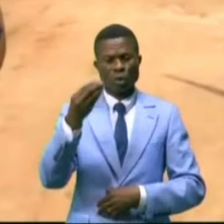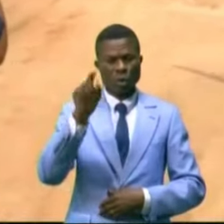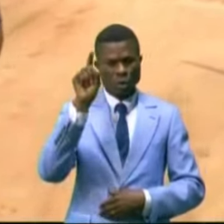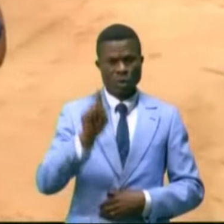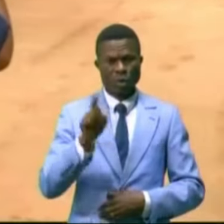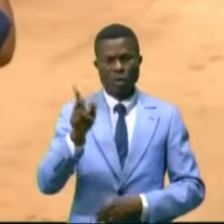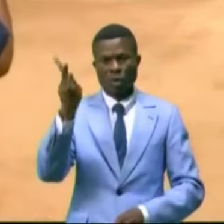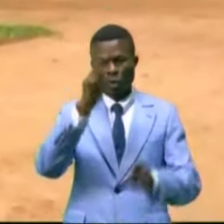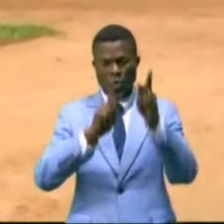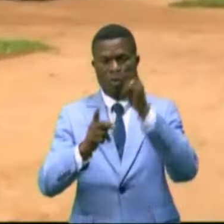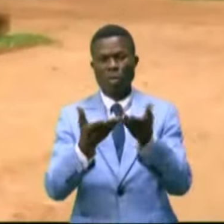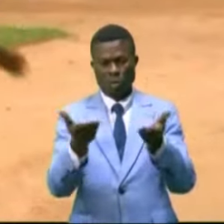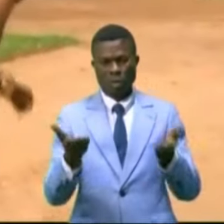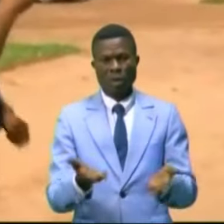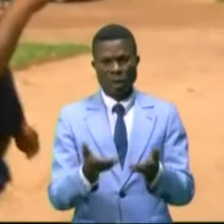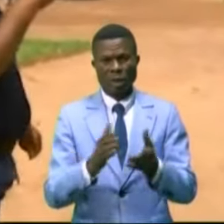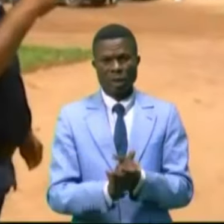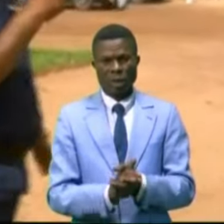à cette